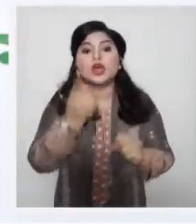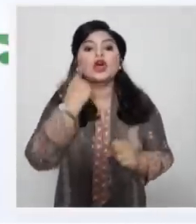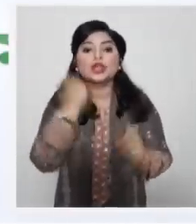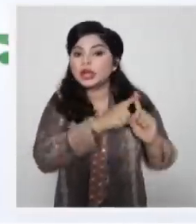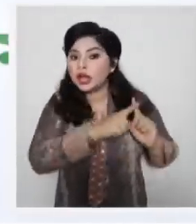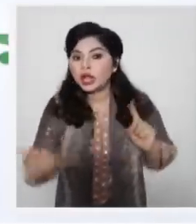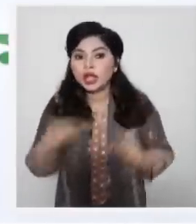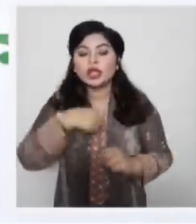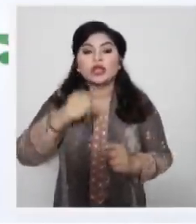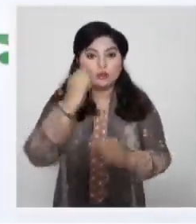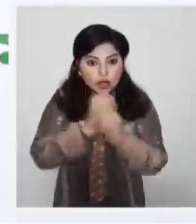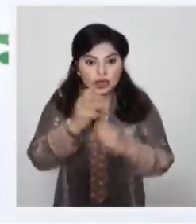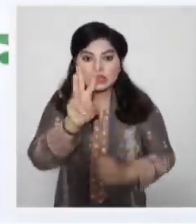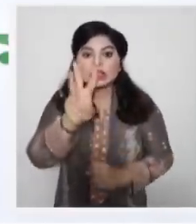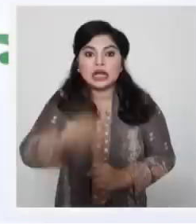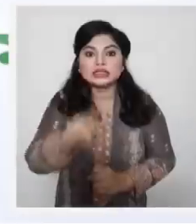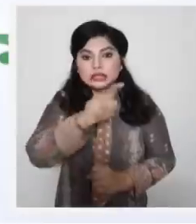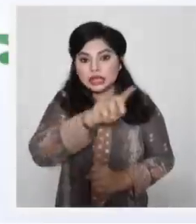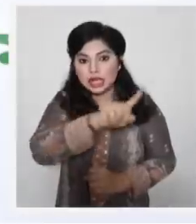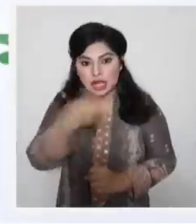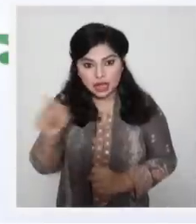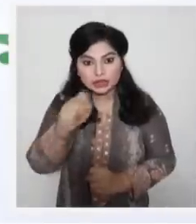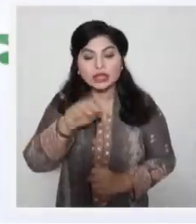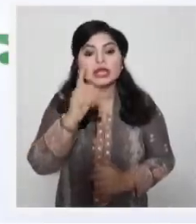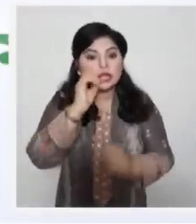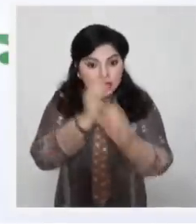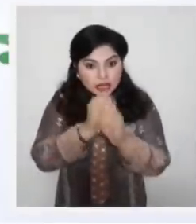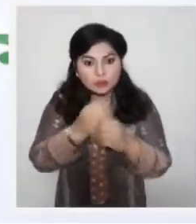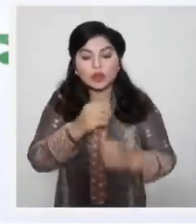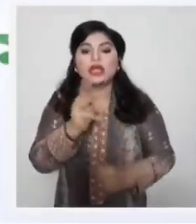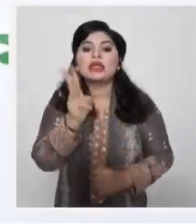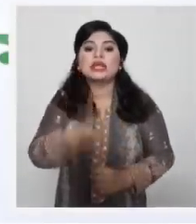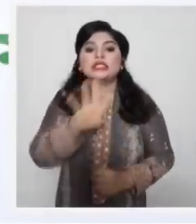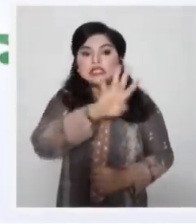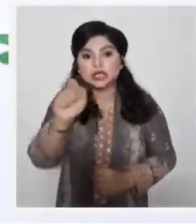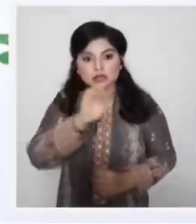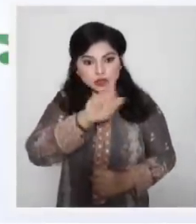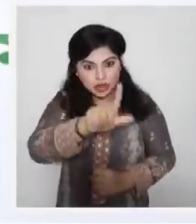4,73,322টি নমুনা, এবং গত 24 ঘন্টায় নমুনা যা পরীক্ষা হয়েছে তাতে শনাক্ত হয়েছে